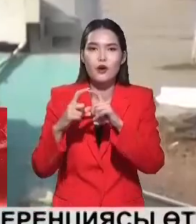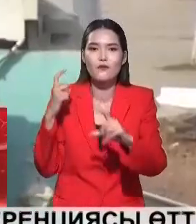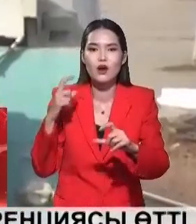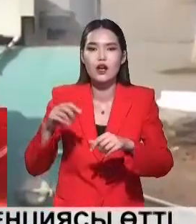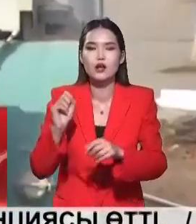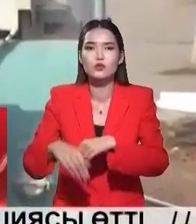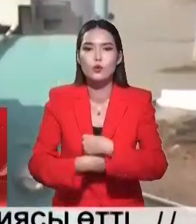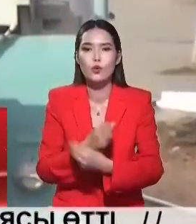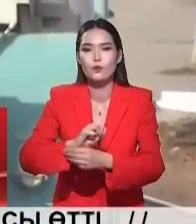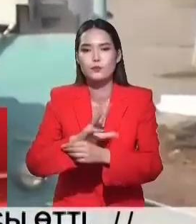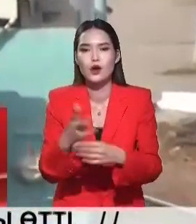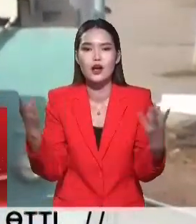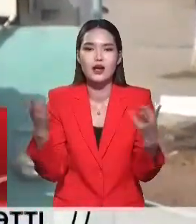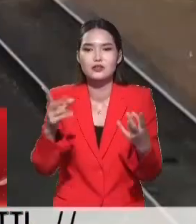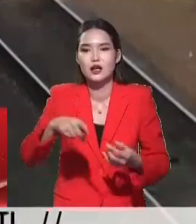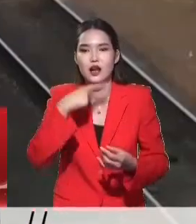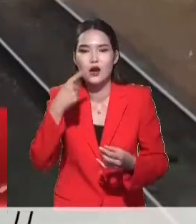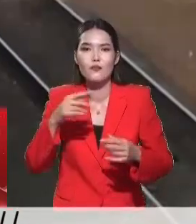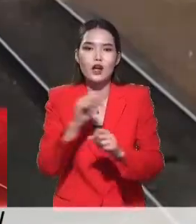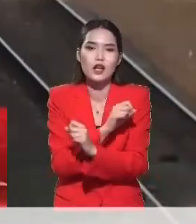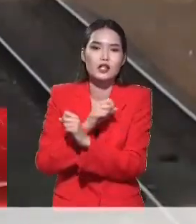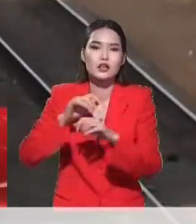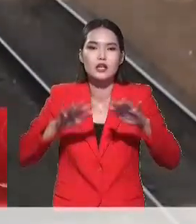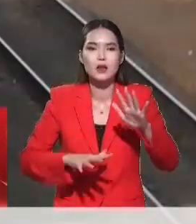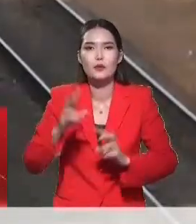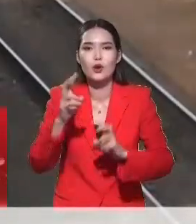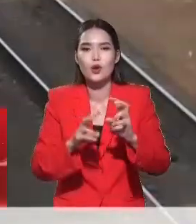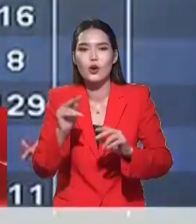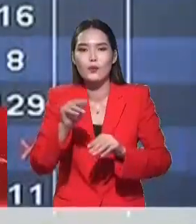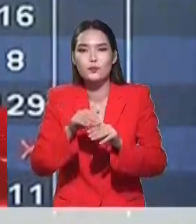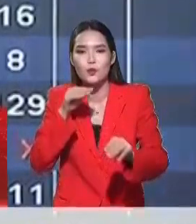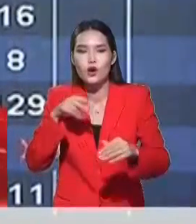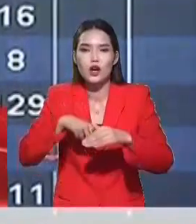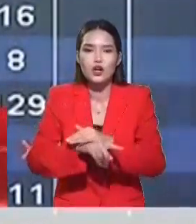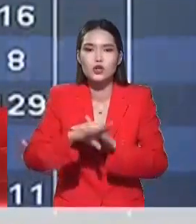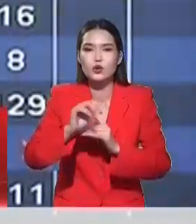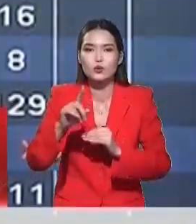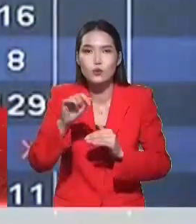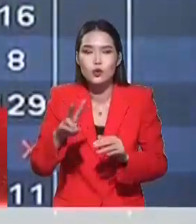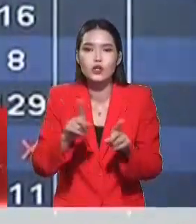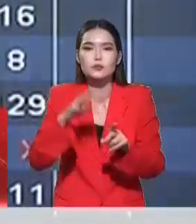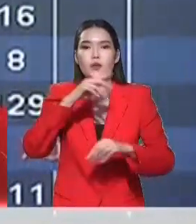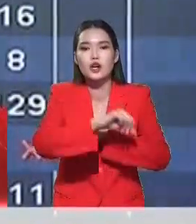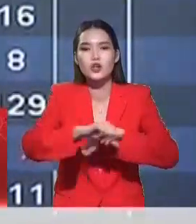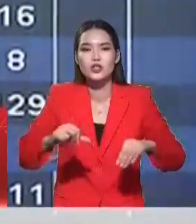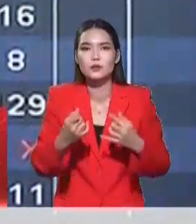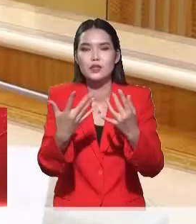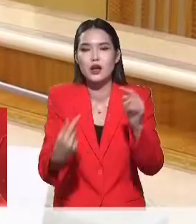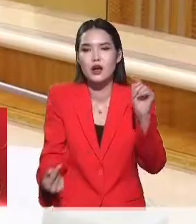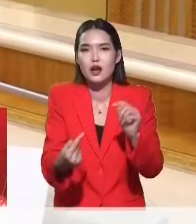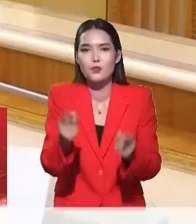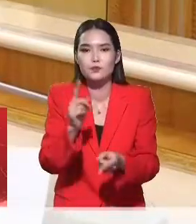жаңартуы тиіс деді президент. Демалыс орындары мен логистикалық байланыстың нашарлығы ішкі туризмге ғана емес, шетелдік қонақтардың да келуіне әсер